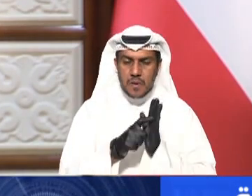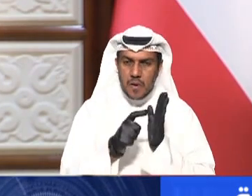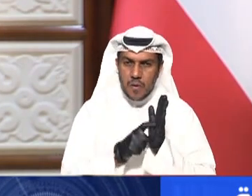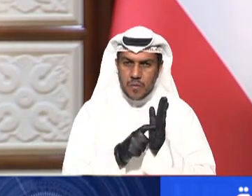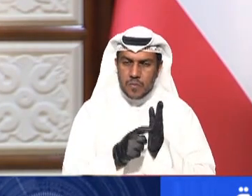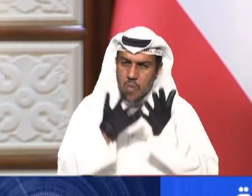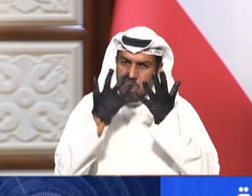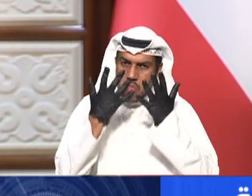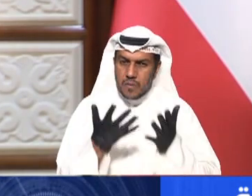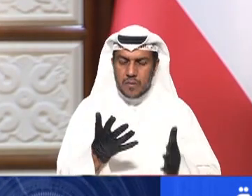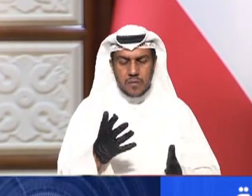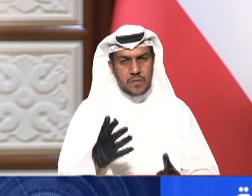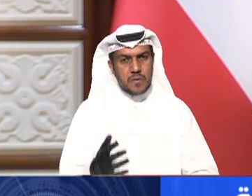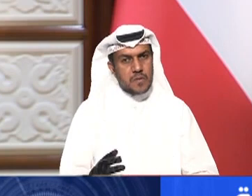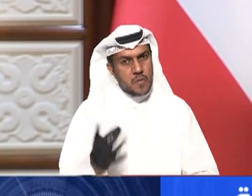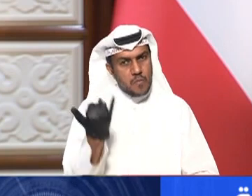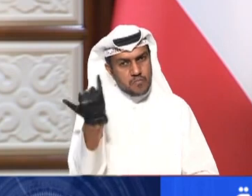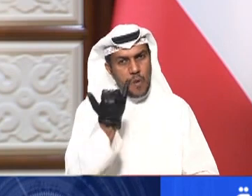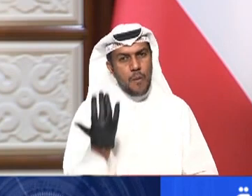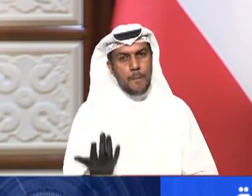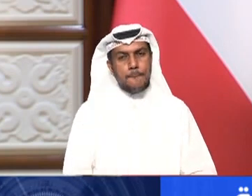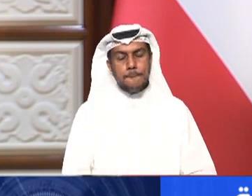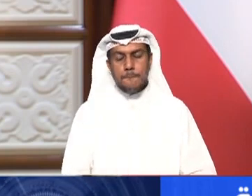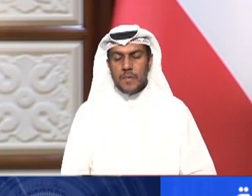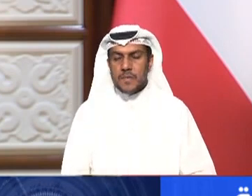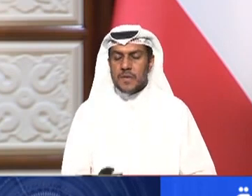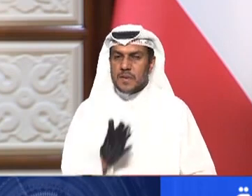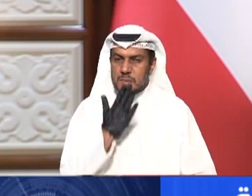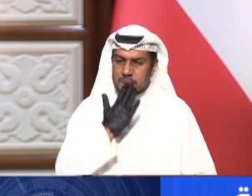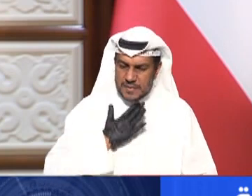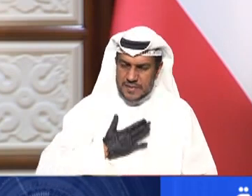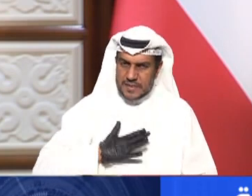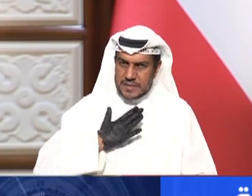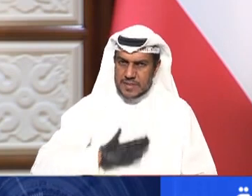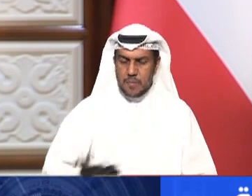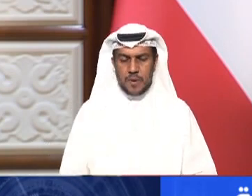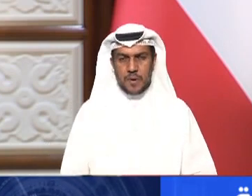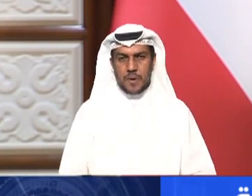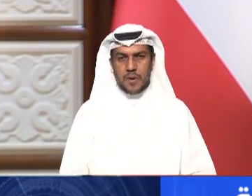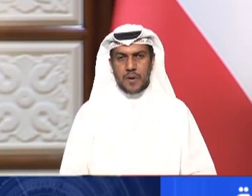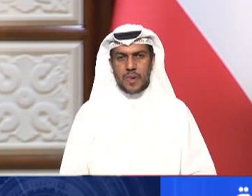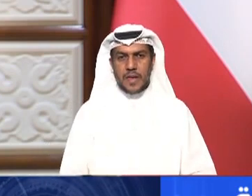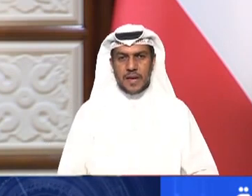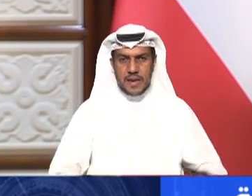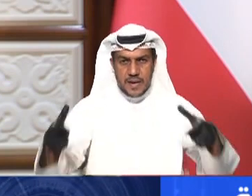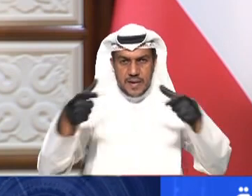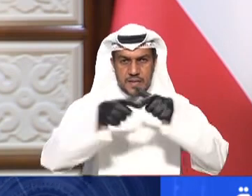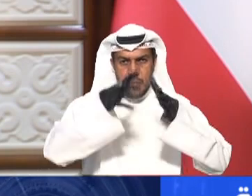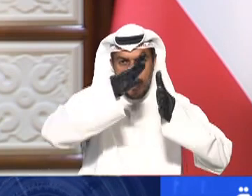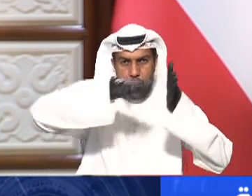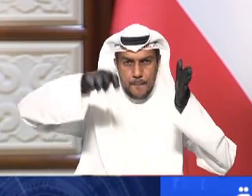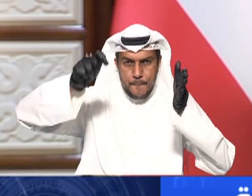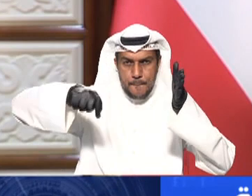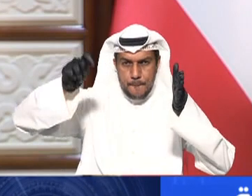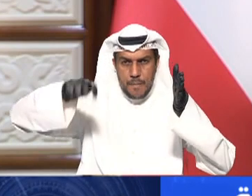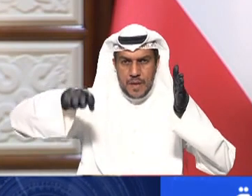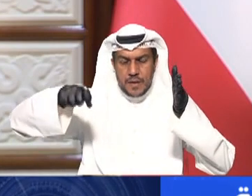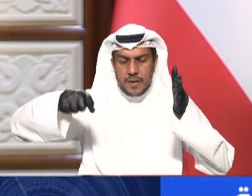إخواننا في المجلس في تأجيل جلسات المجلس يأتي انسجاما